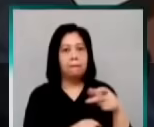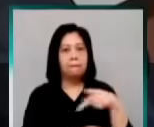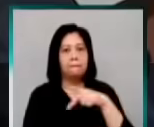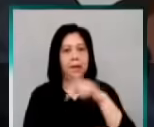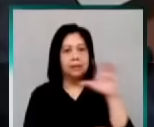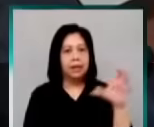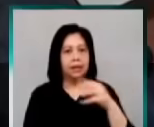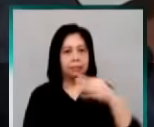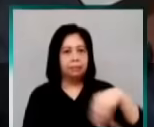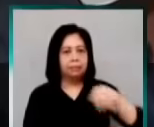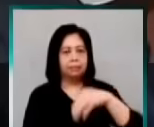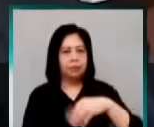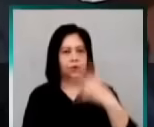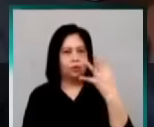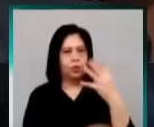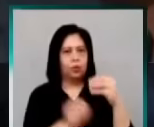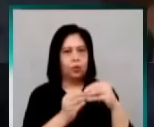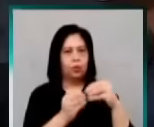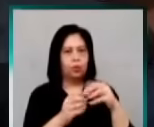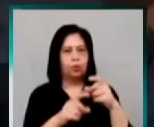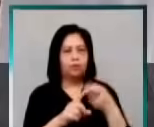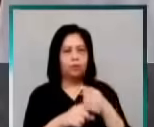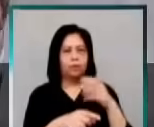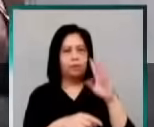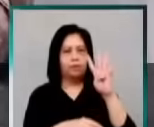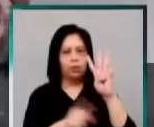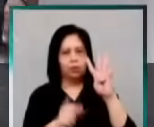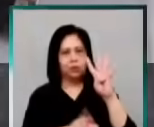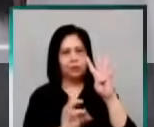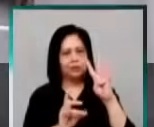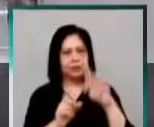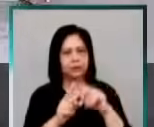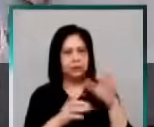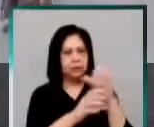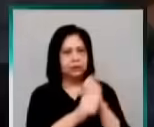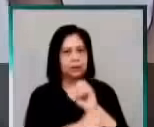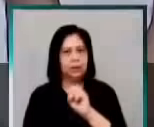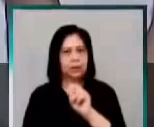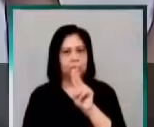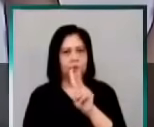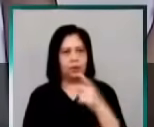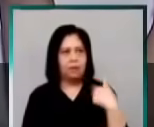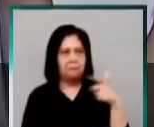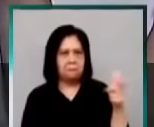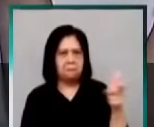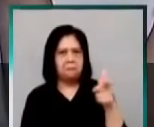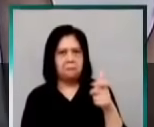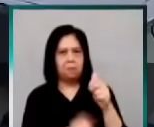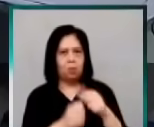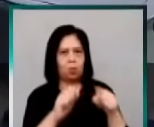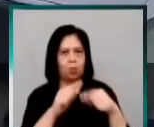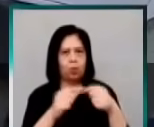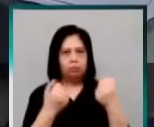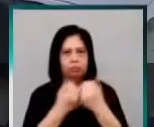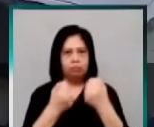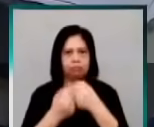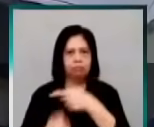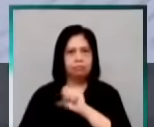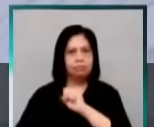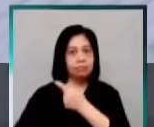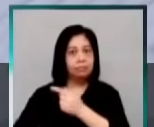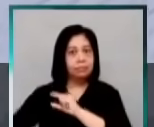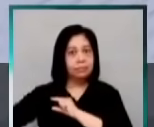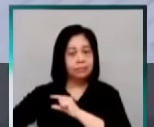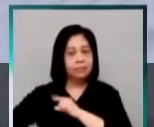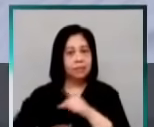ang 4 sa 7 suspect na recover ang SUV na may tama ng bala ng lumabang security guard at ang peking